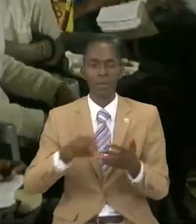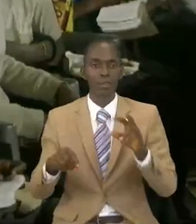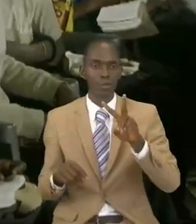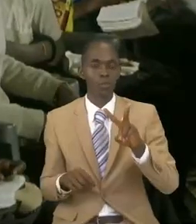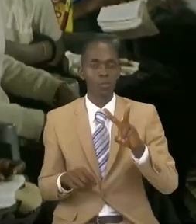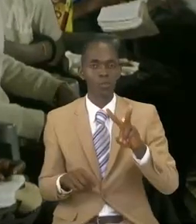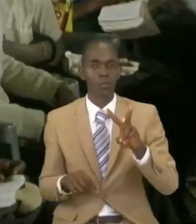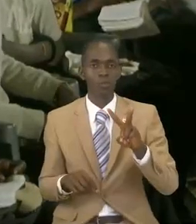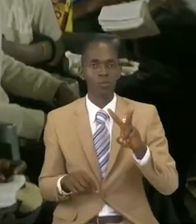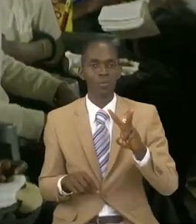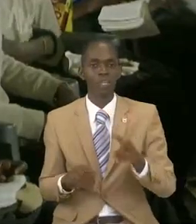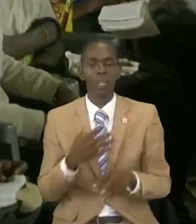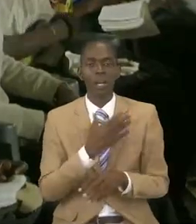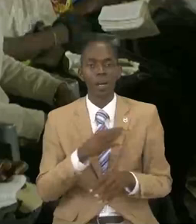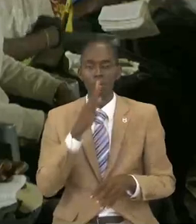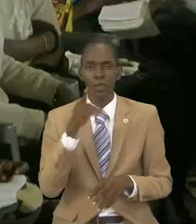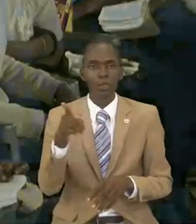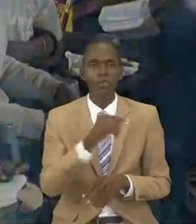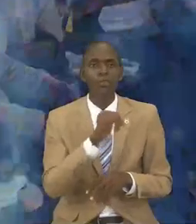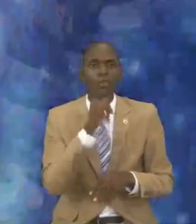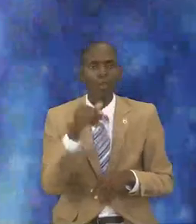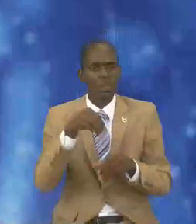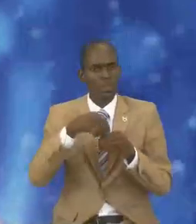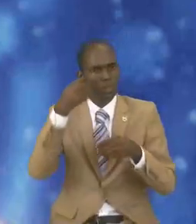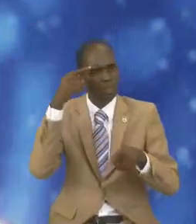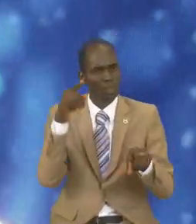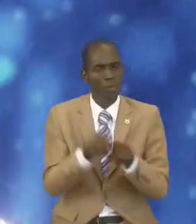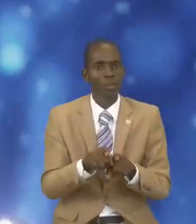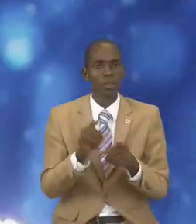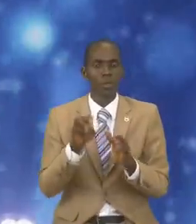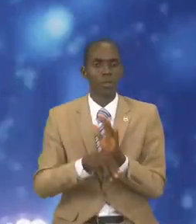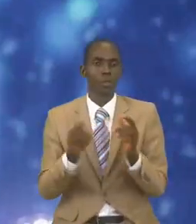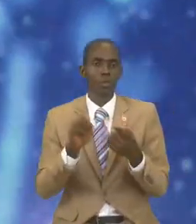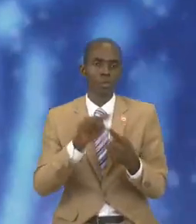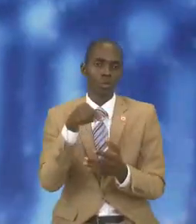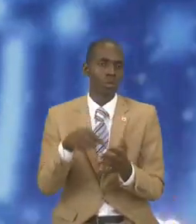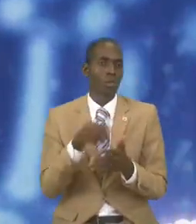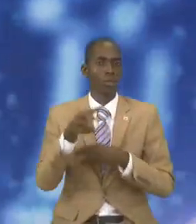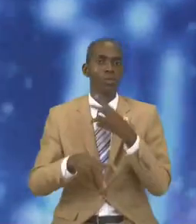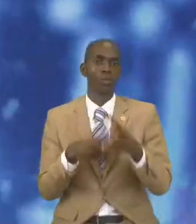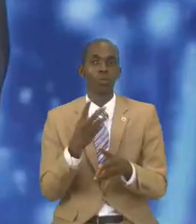2 nous dit, ne vous conformez pas au siècle présent.